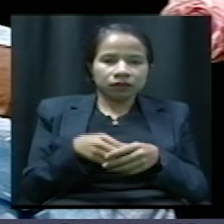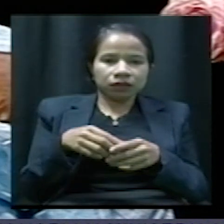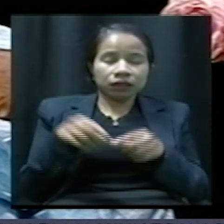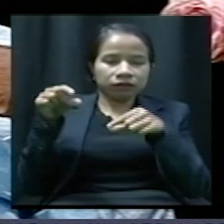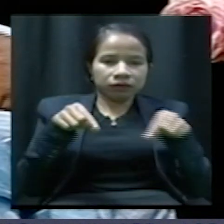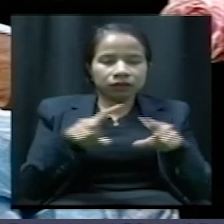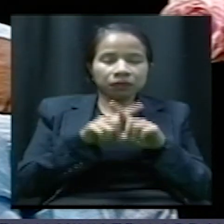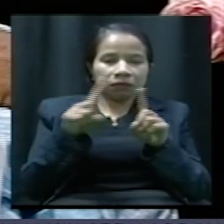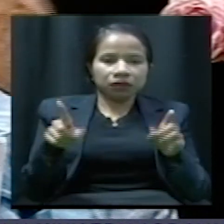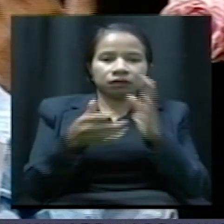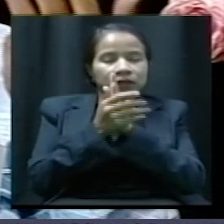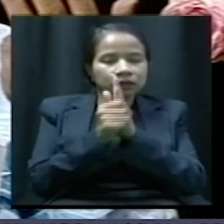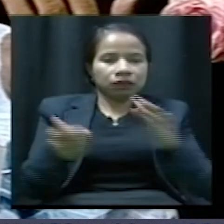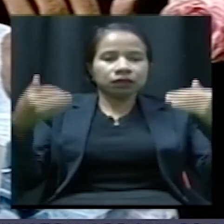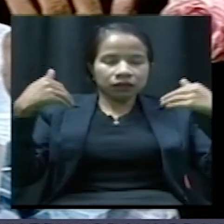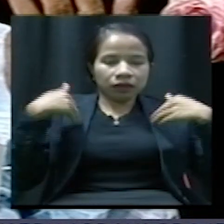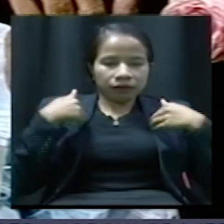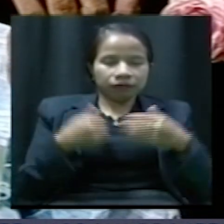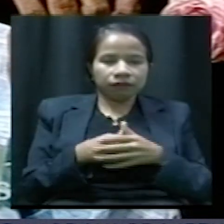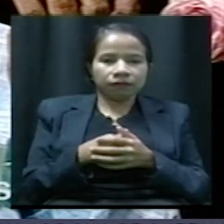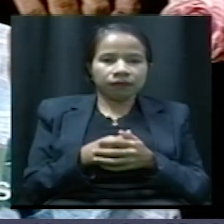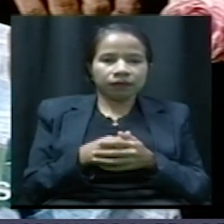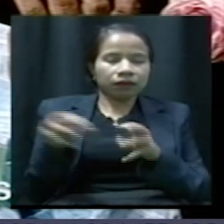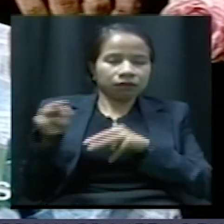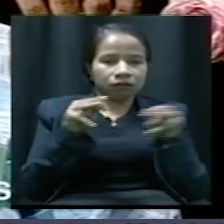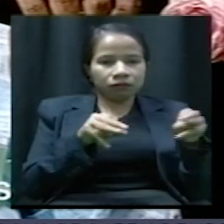mo sia. Ne tem que muda. Depois